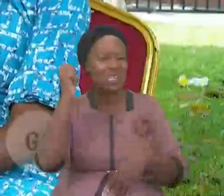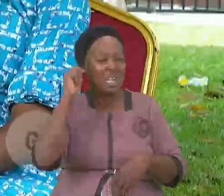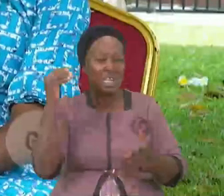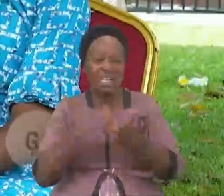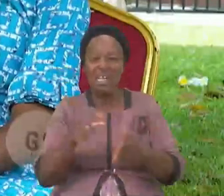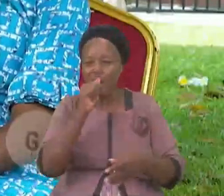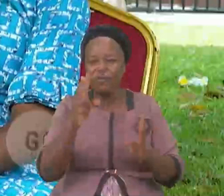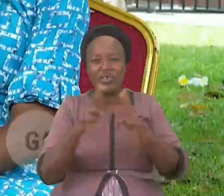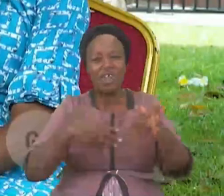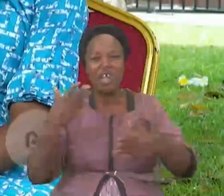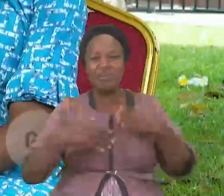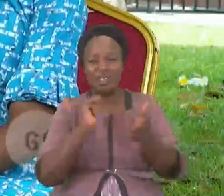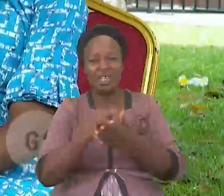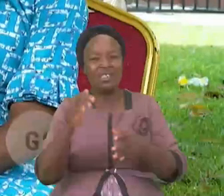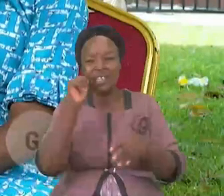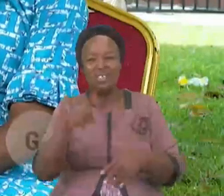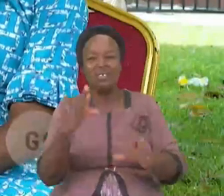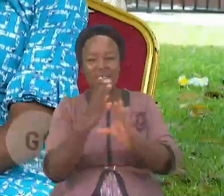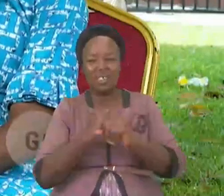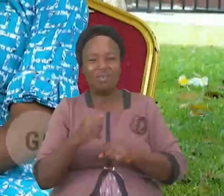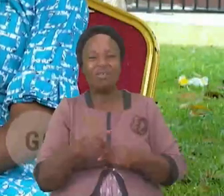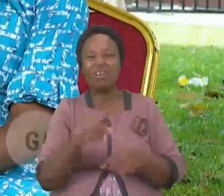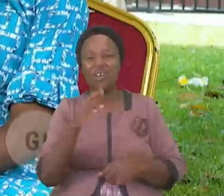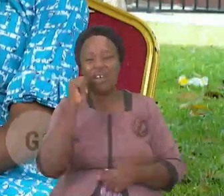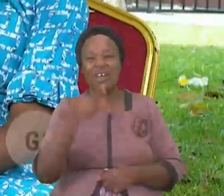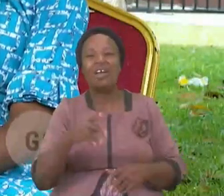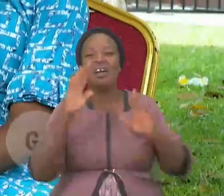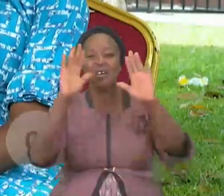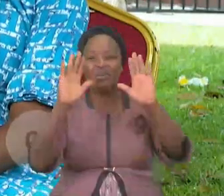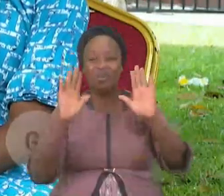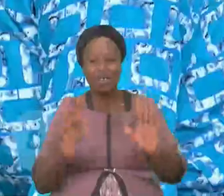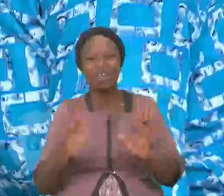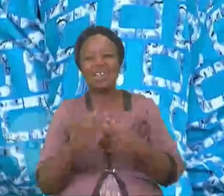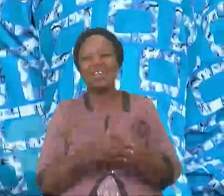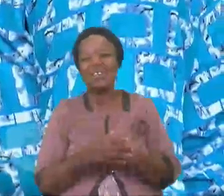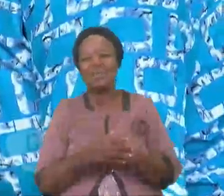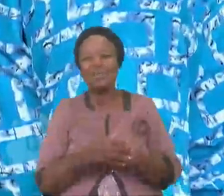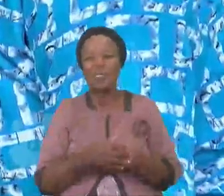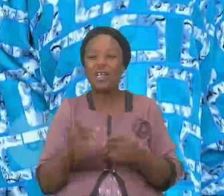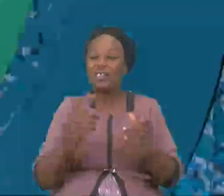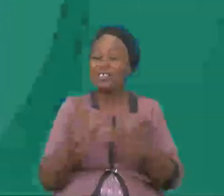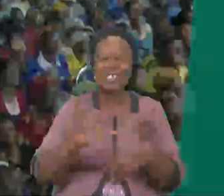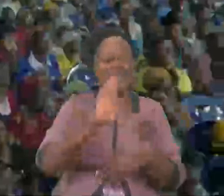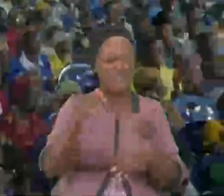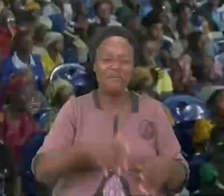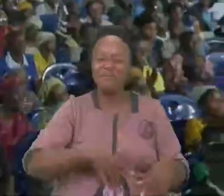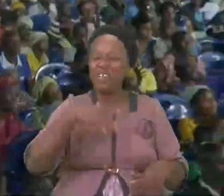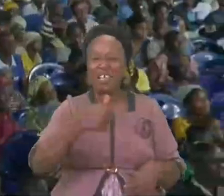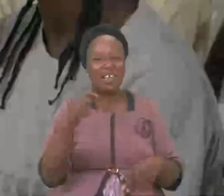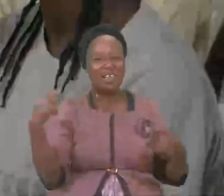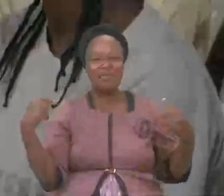Elle a reçu son miracle. Que le nom du Seigneur soit glorifié. Je ne sens plus rien, plus de